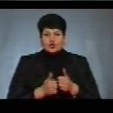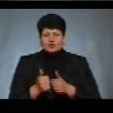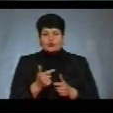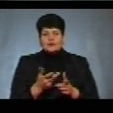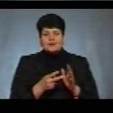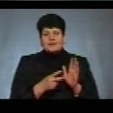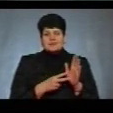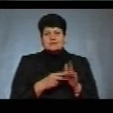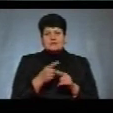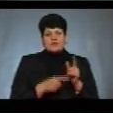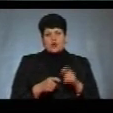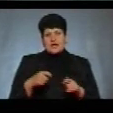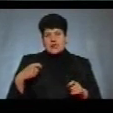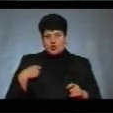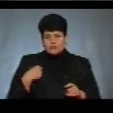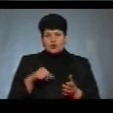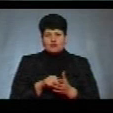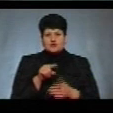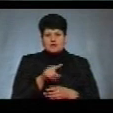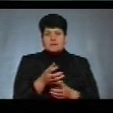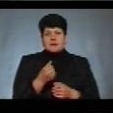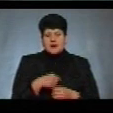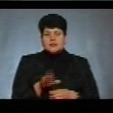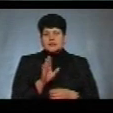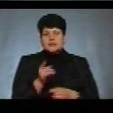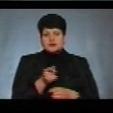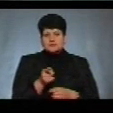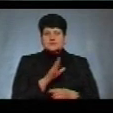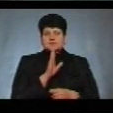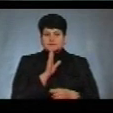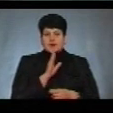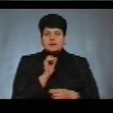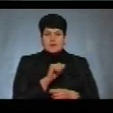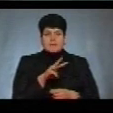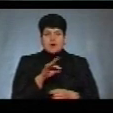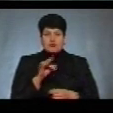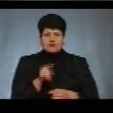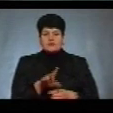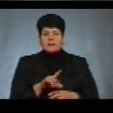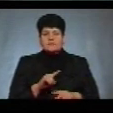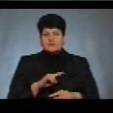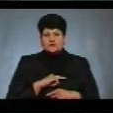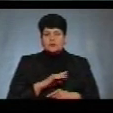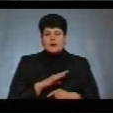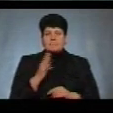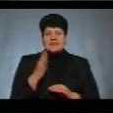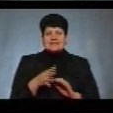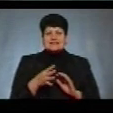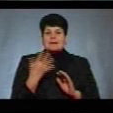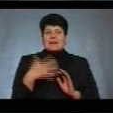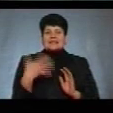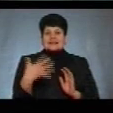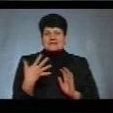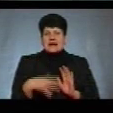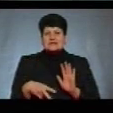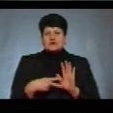дистанції 7,5 кілометрів. Участь у ній брала тернопільська біатлоністка Анастасія Маркушина. Вона фінішувала 57-ю, програвши лідеру